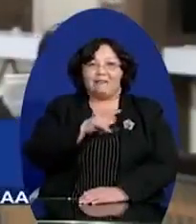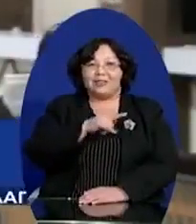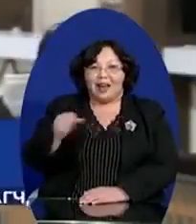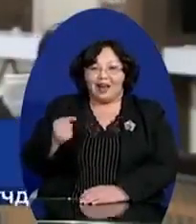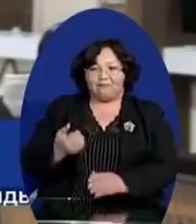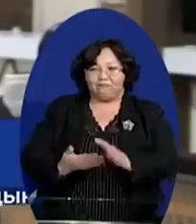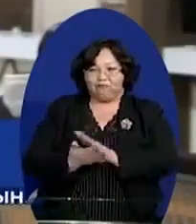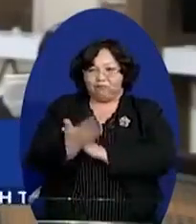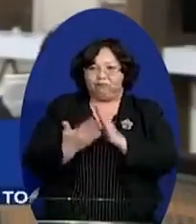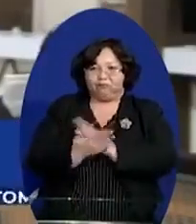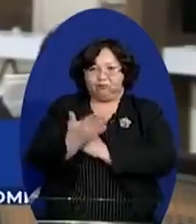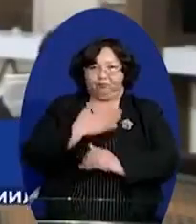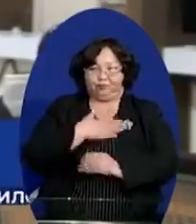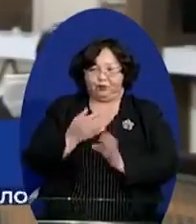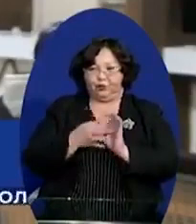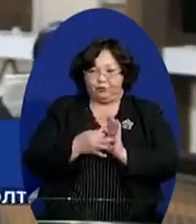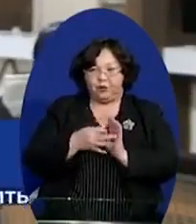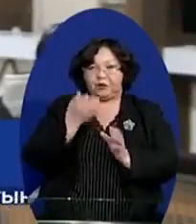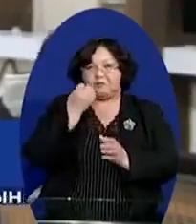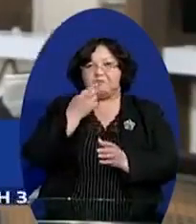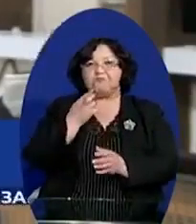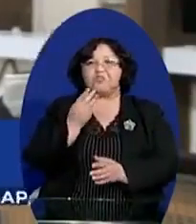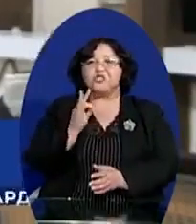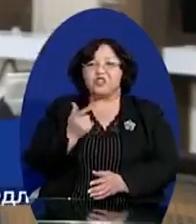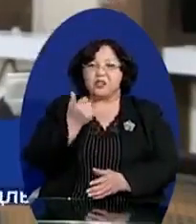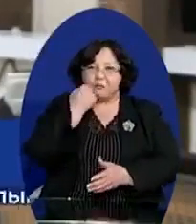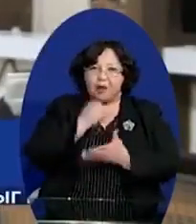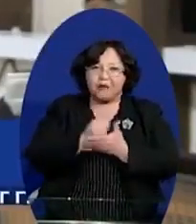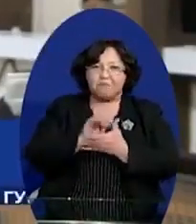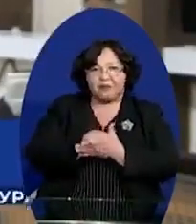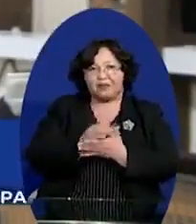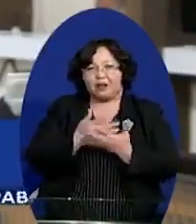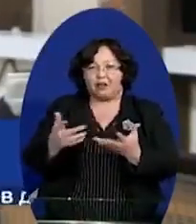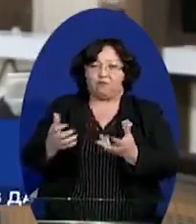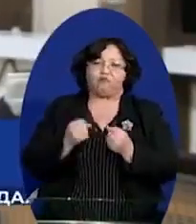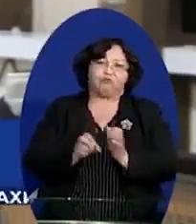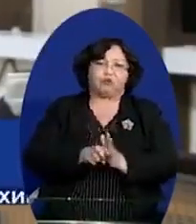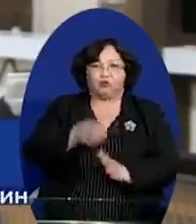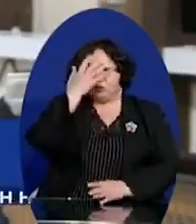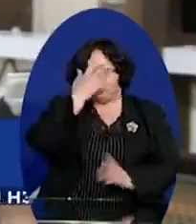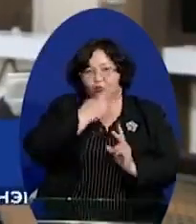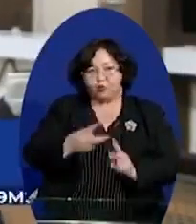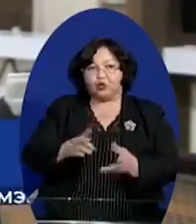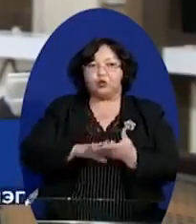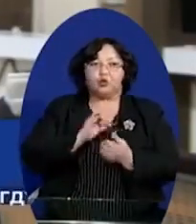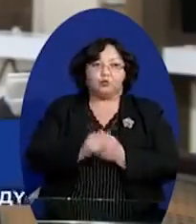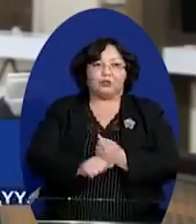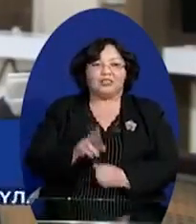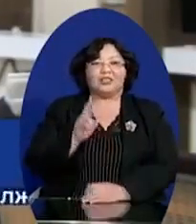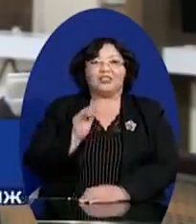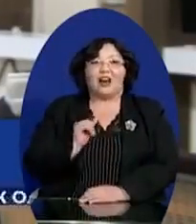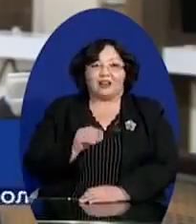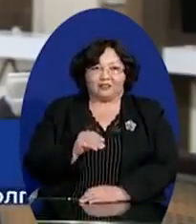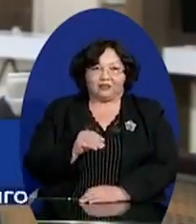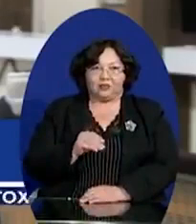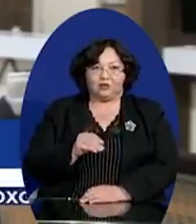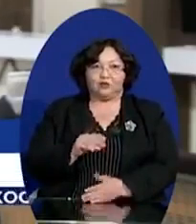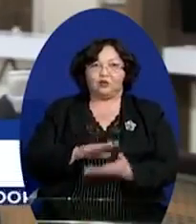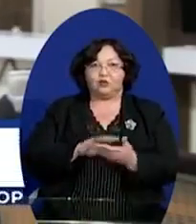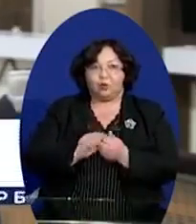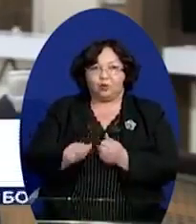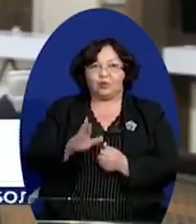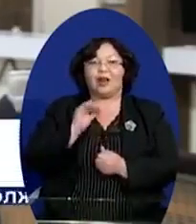төлбөрөөр авах болцоог энэ системээр дамжиж бидний хэлээ. Төрийн үйлчилгээний төлбөрийг хэрхэн одоо төлөх вэ, авах вэ